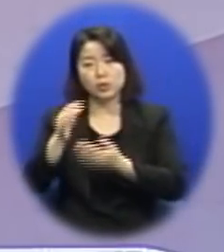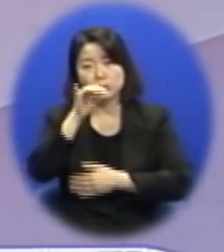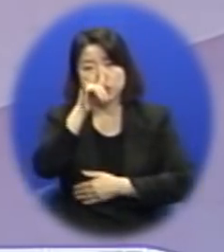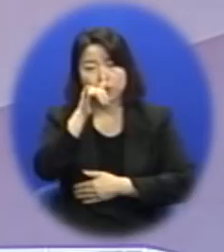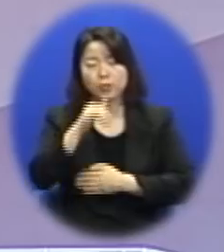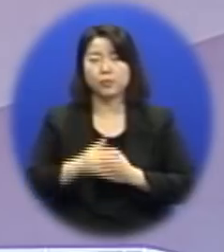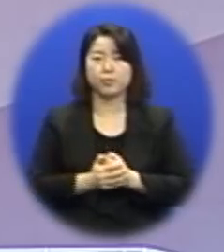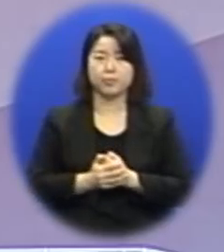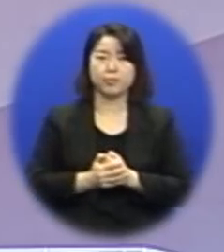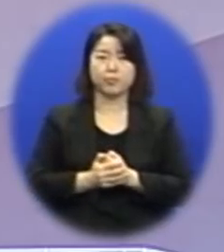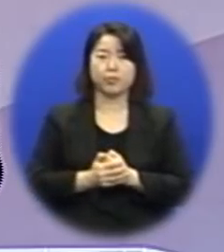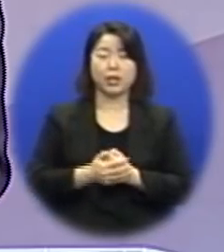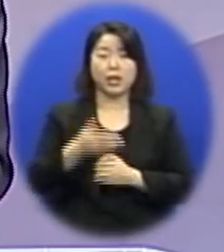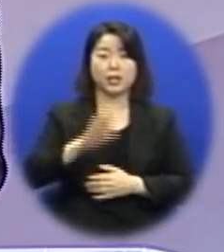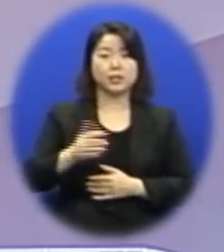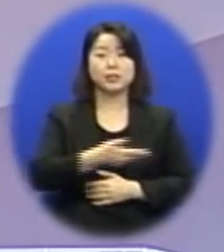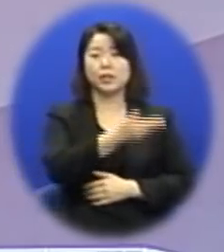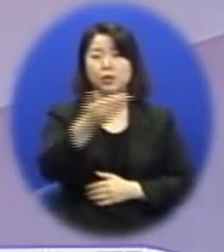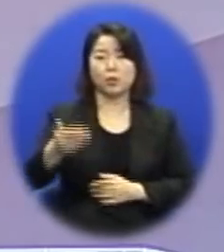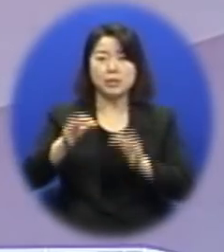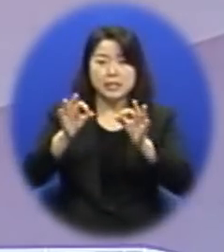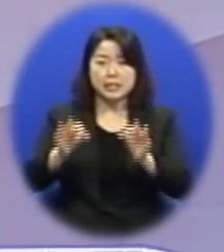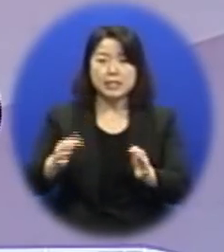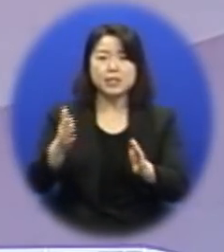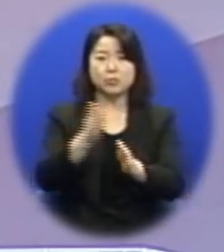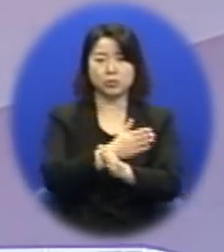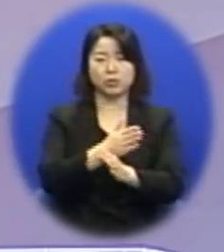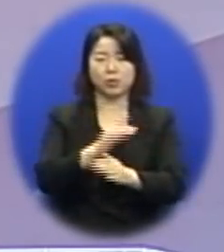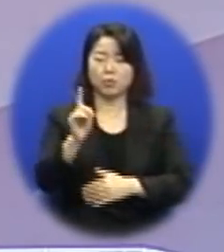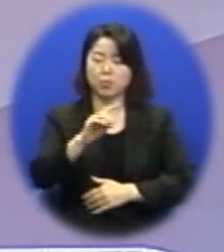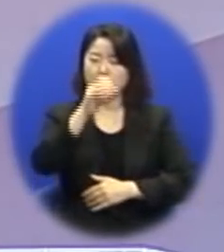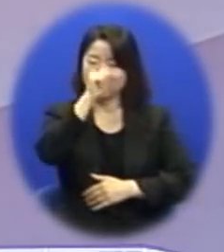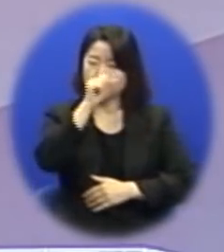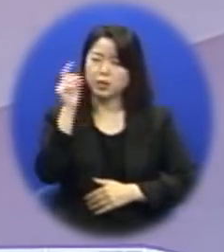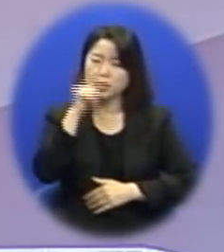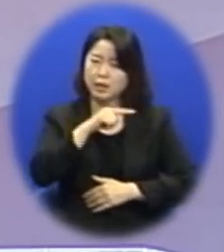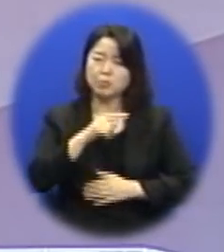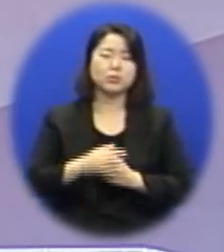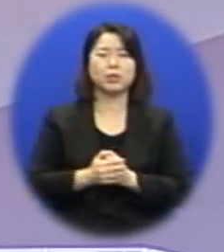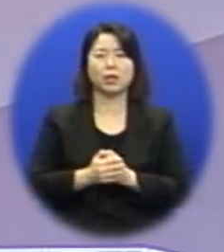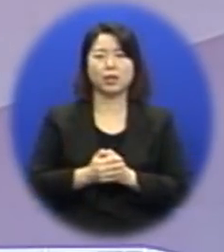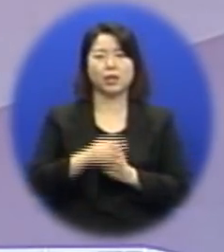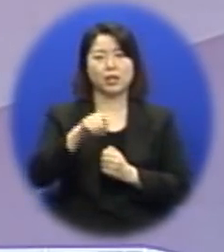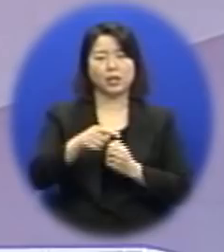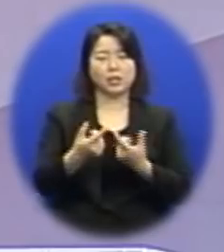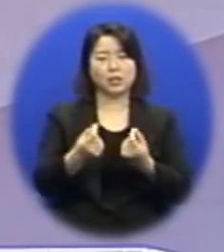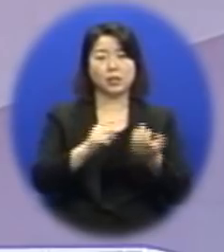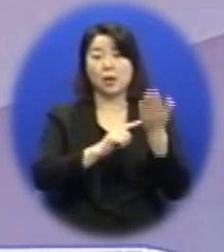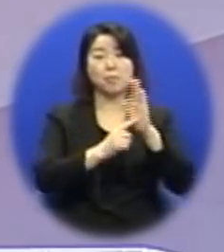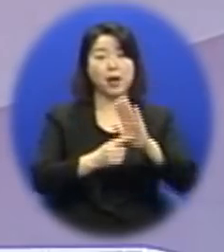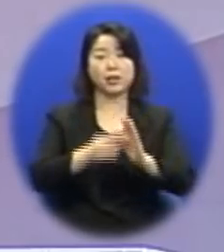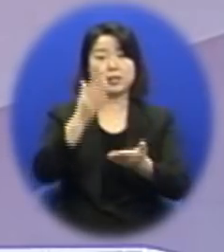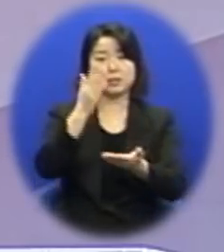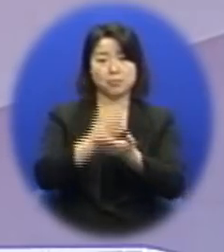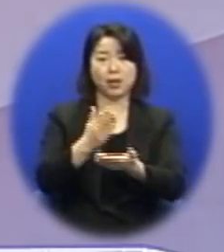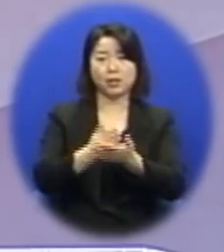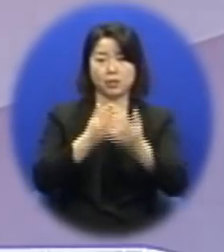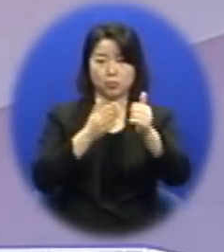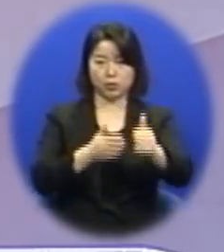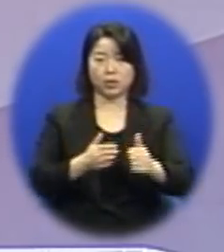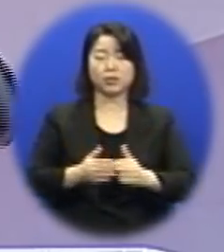거예요 근데 여러분 이제부터는 뭐가 좋다 나쁘다 이렇게 반응하지 않게 되기